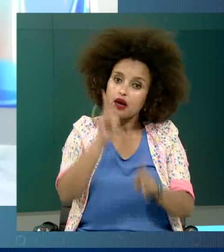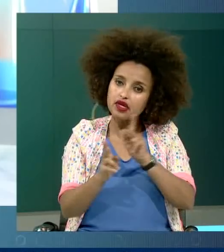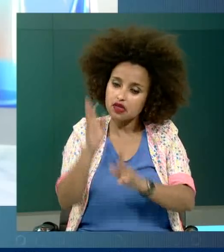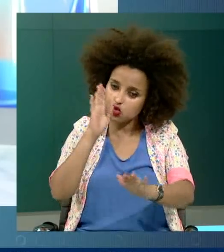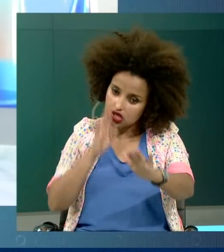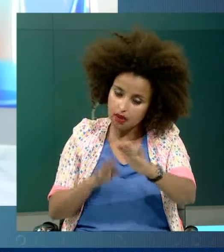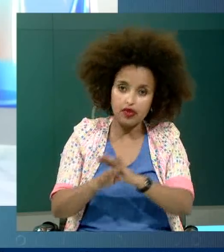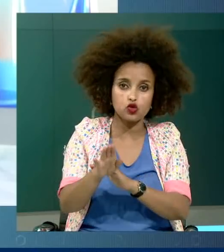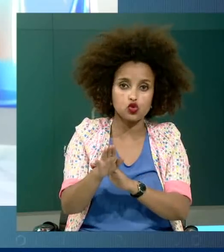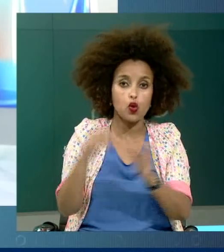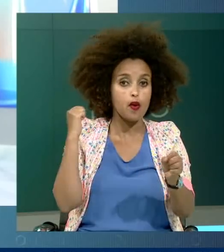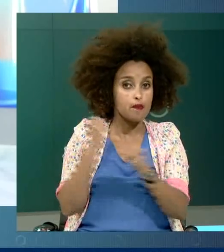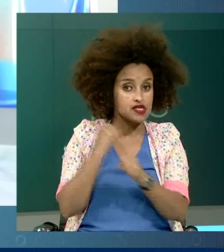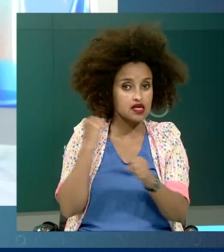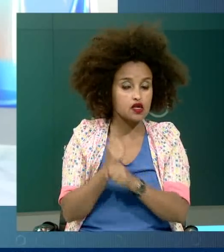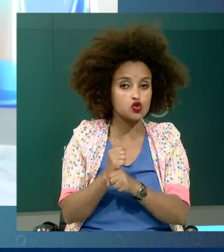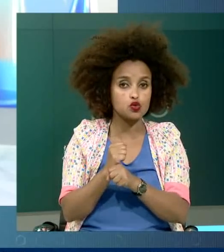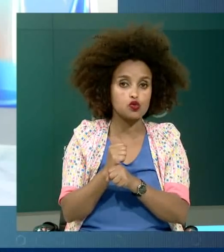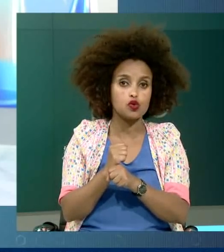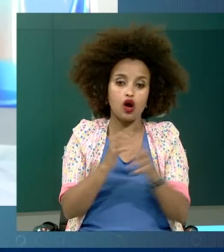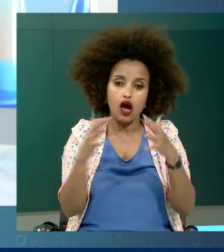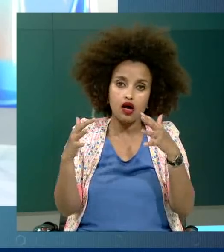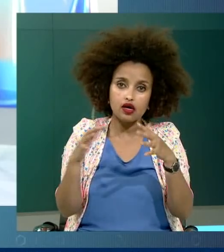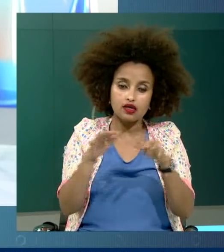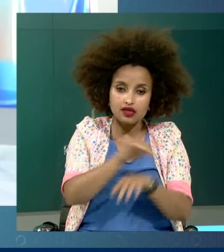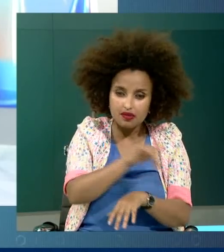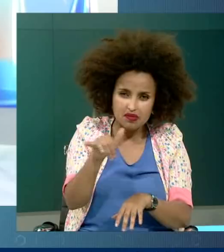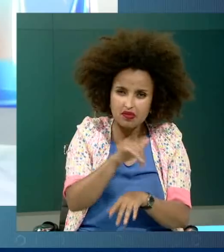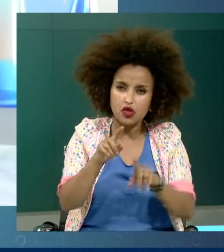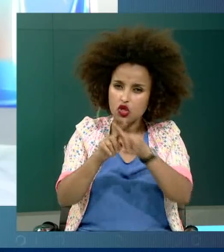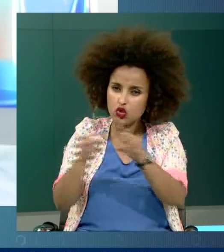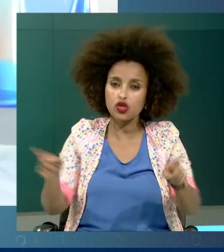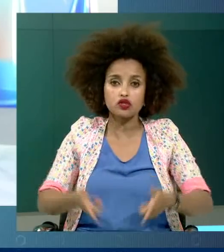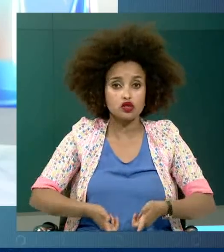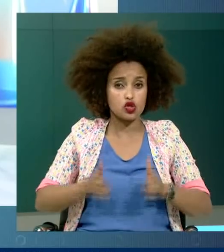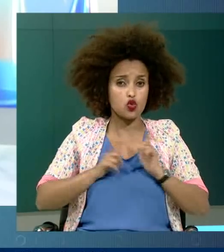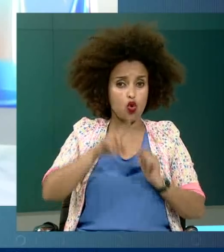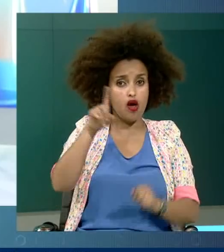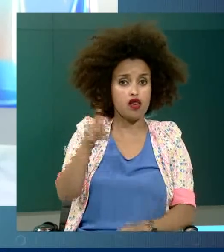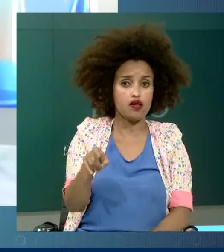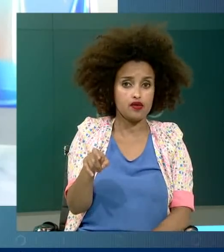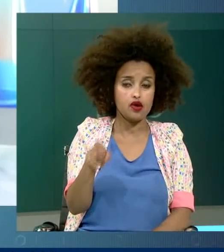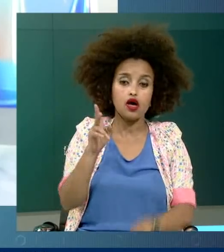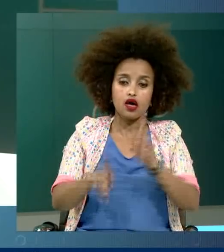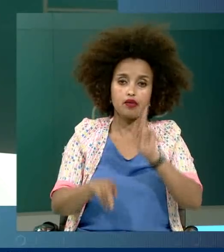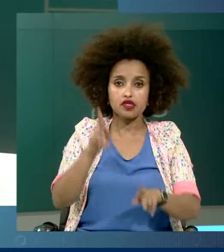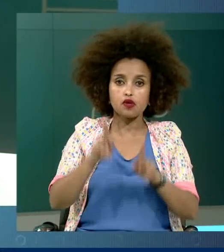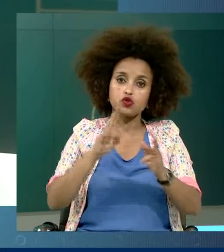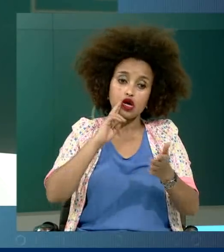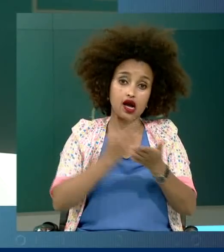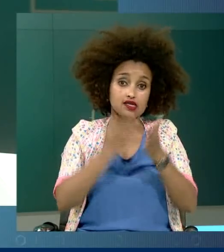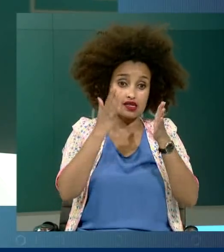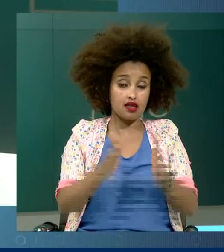ስገብታችሁ መስራታችሁ እስኪ ምንድነው አንድነትና ልዩነት ይኖረው ይሆን? በዛ ተሳታፊ የህብረተሰቡ